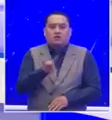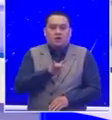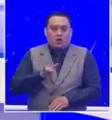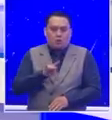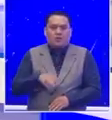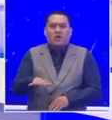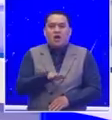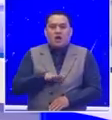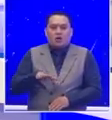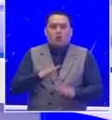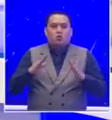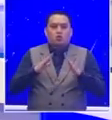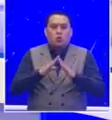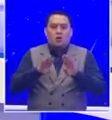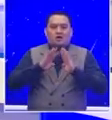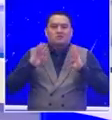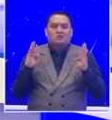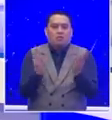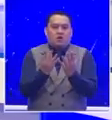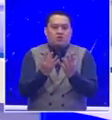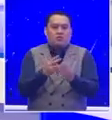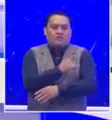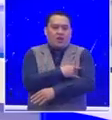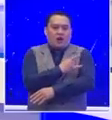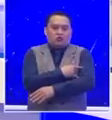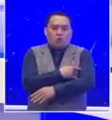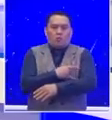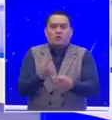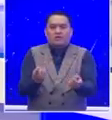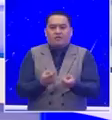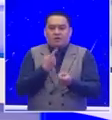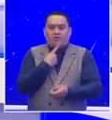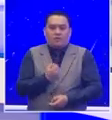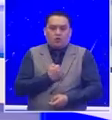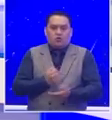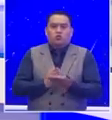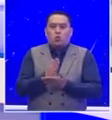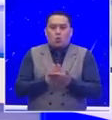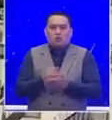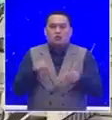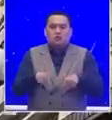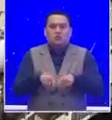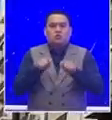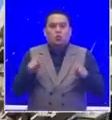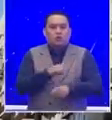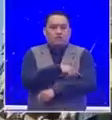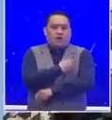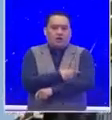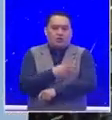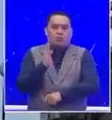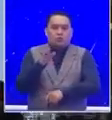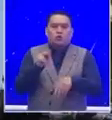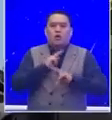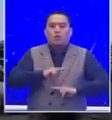районе. Территория ЖК оцеплена. Для дежурства по периметру привлечены военнослужащие. Здесь создана врачебная амбулатория, где